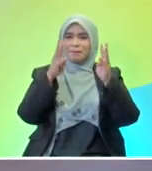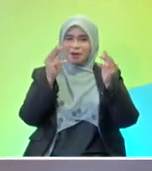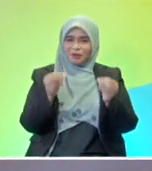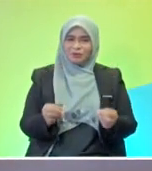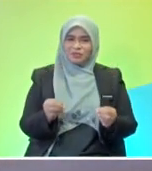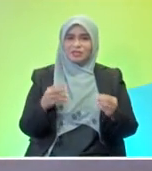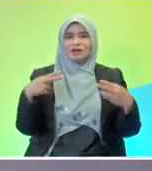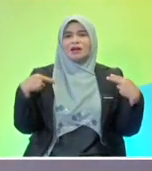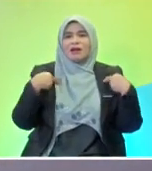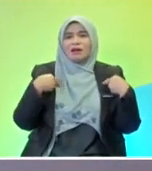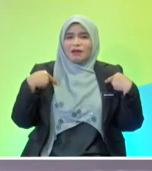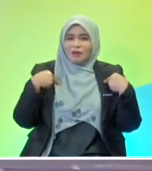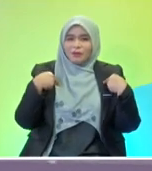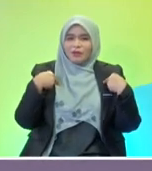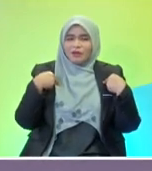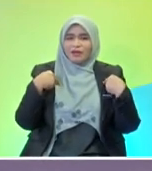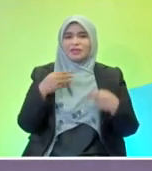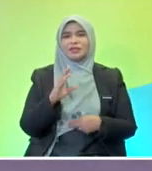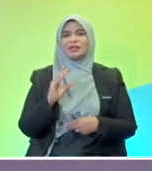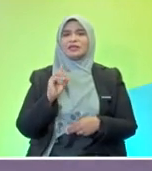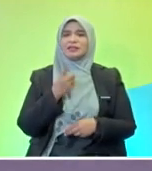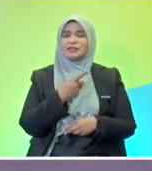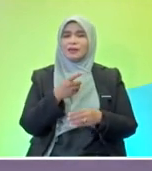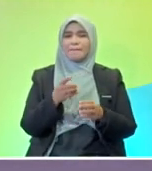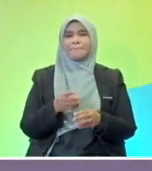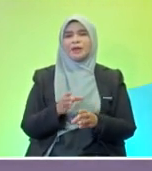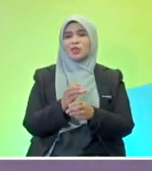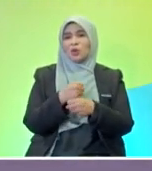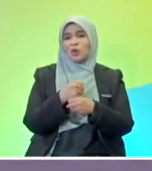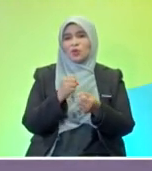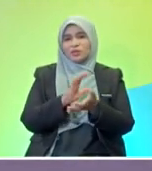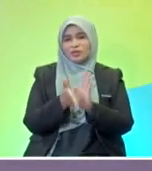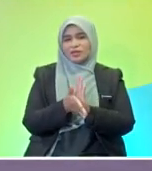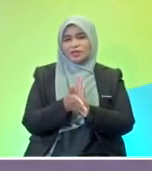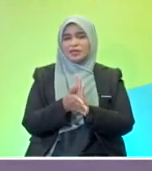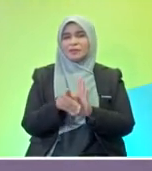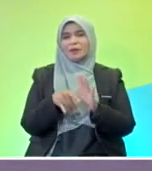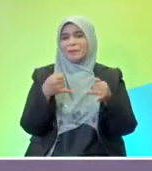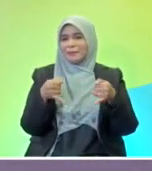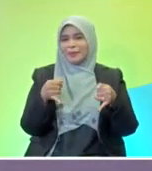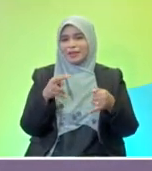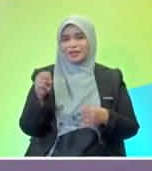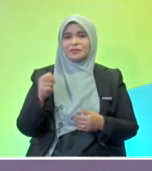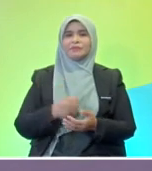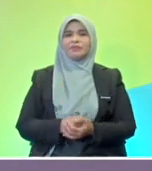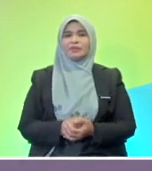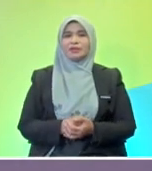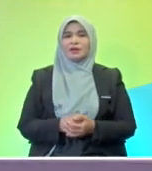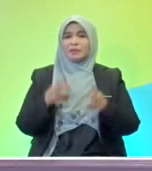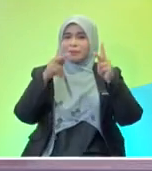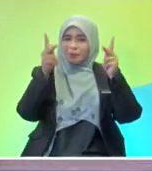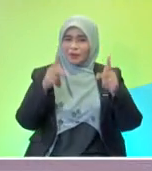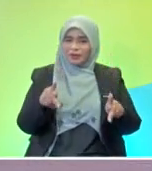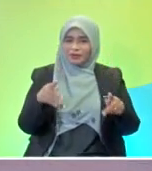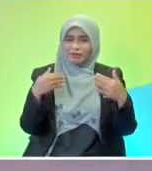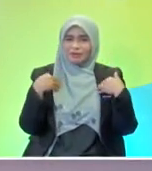haiwan, okey? Kita bentuk dia menjadi boneka, alat permainan. Boneka pula ada